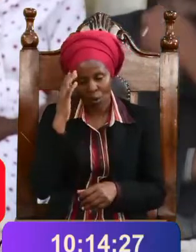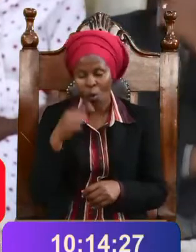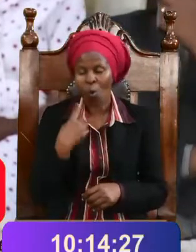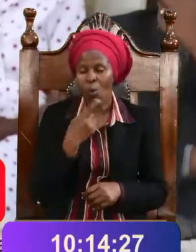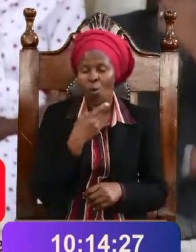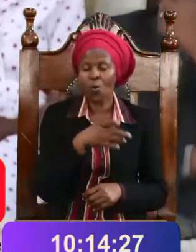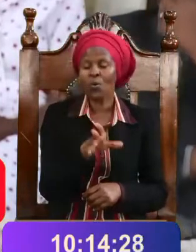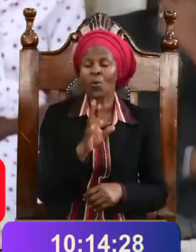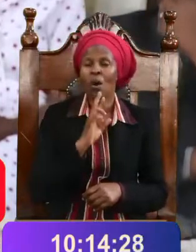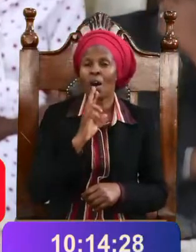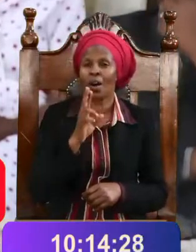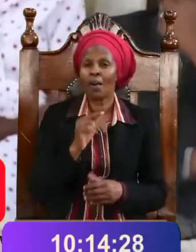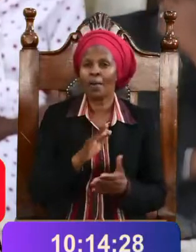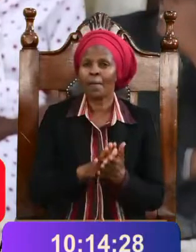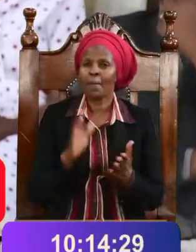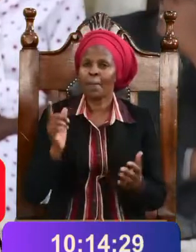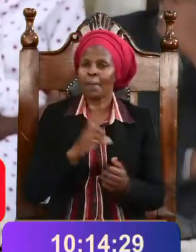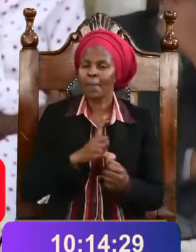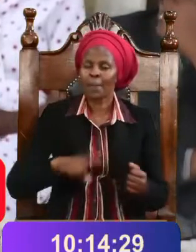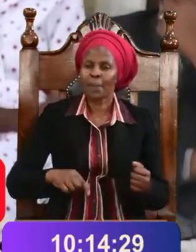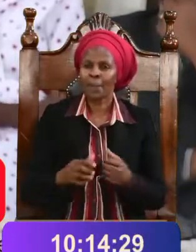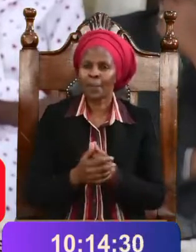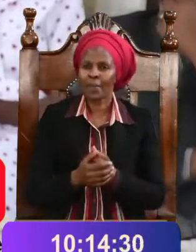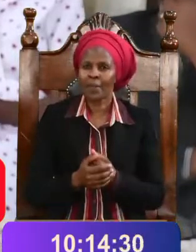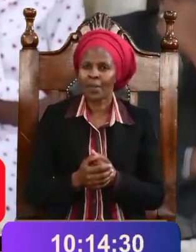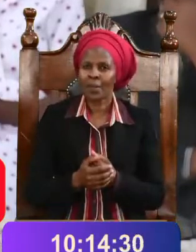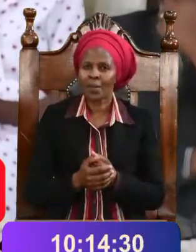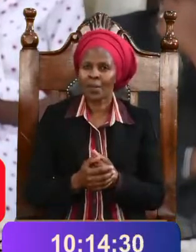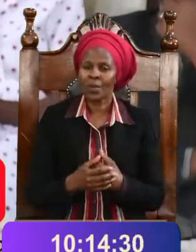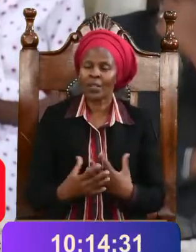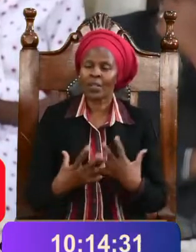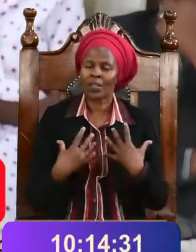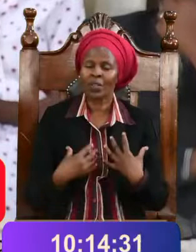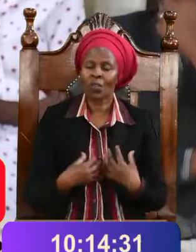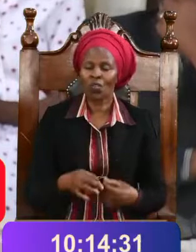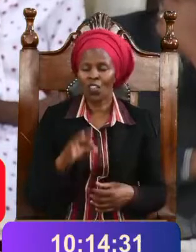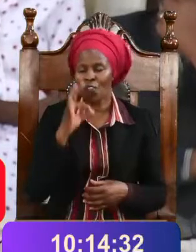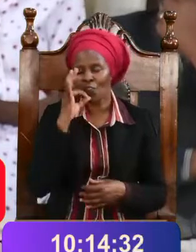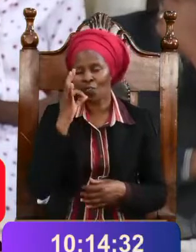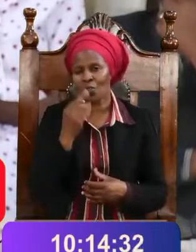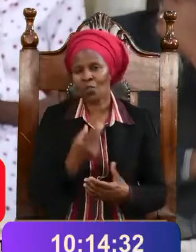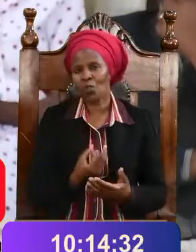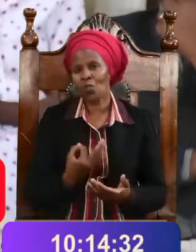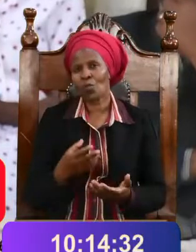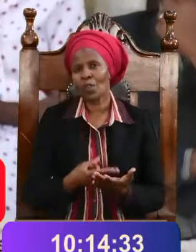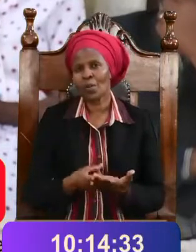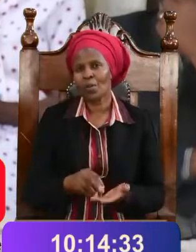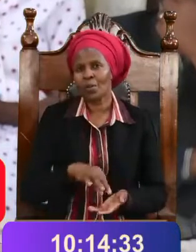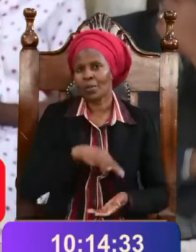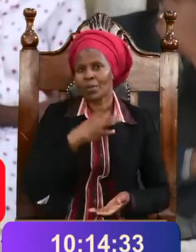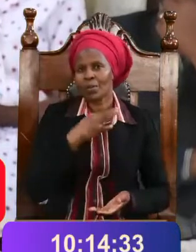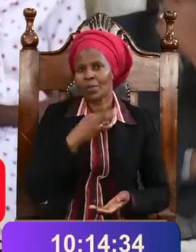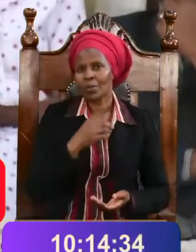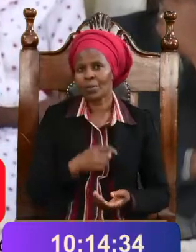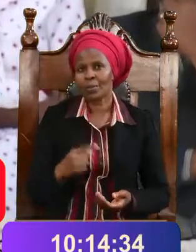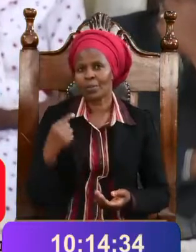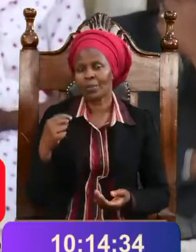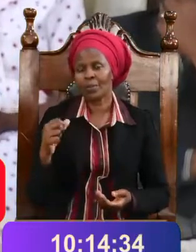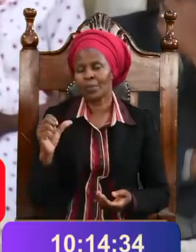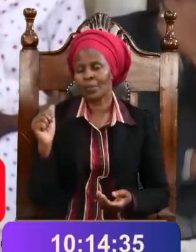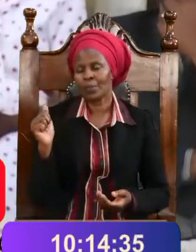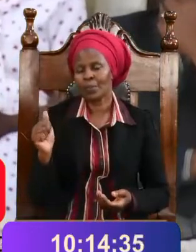nani. Praise be to God. You know, it's like clothing ourselves with the fruits of the Holy Spirit. Tukienda Galatians chapter 5 and